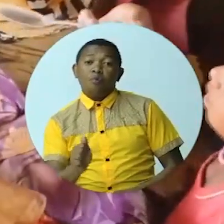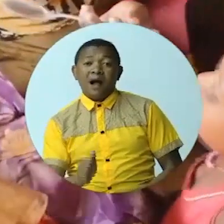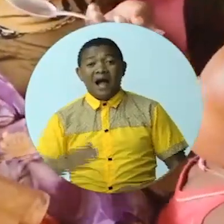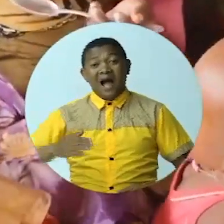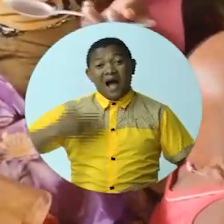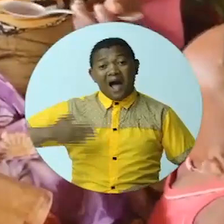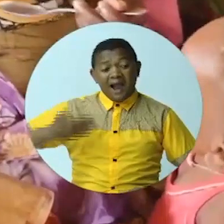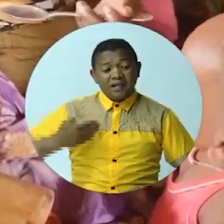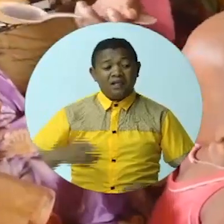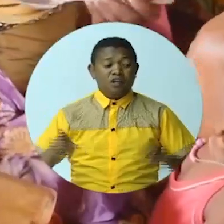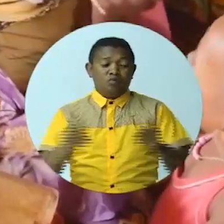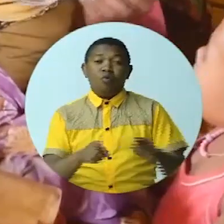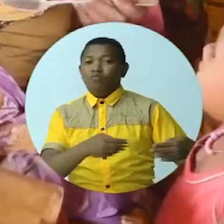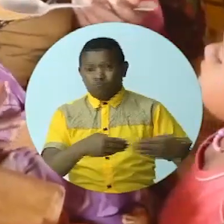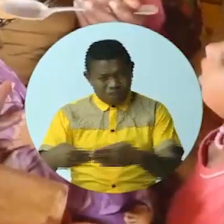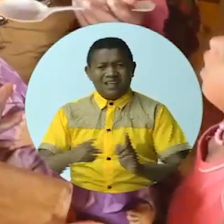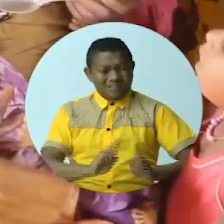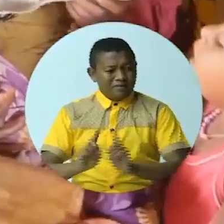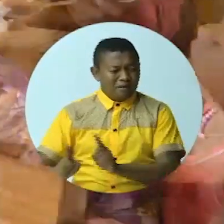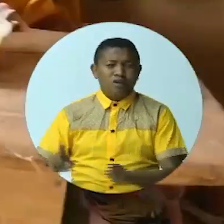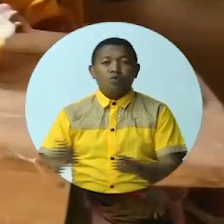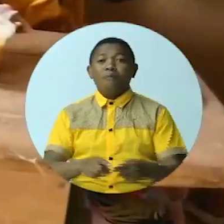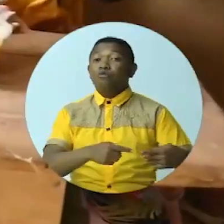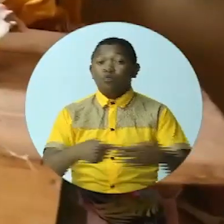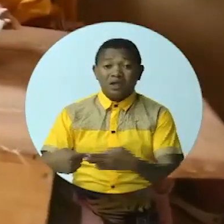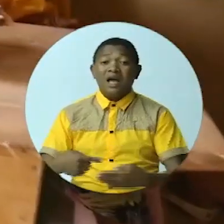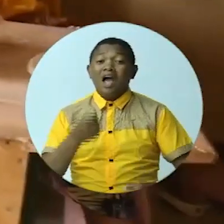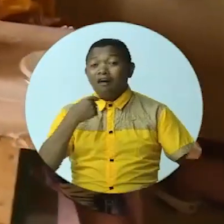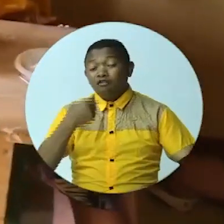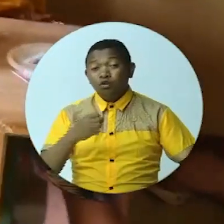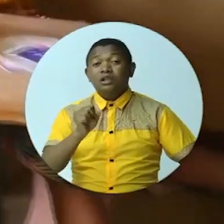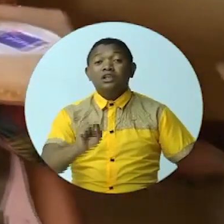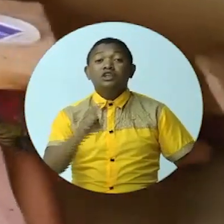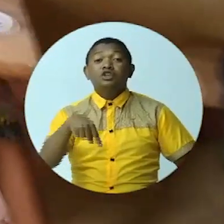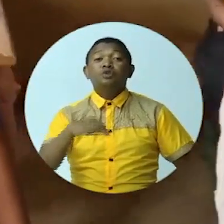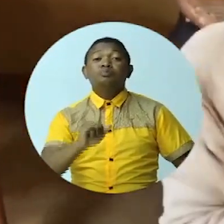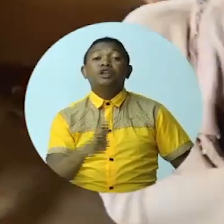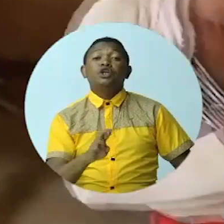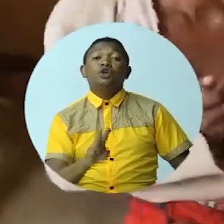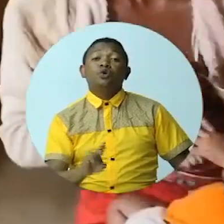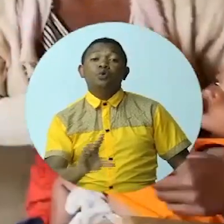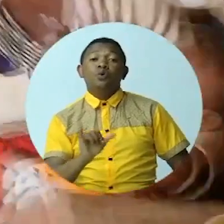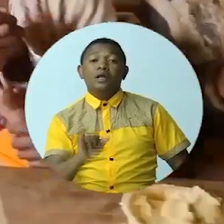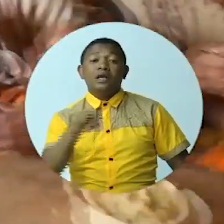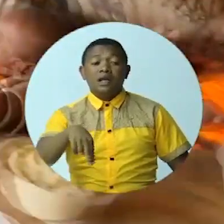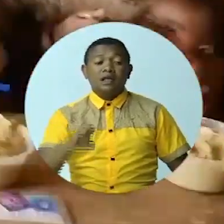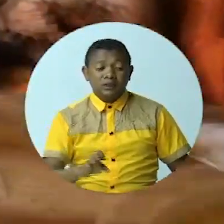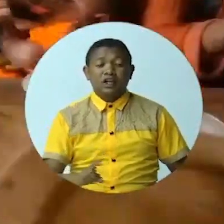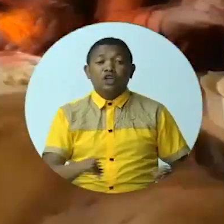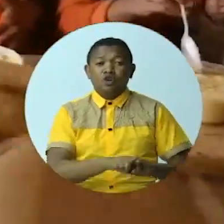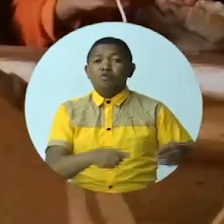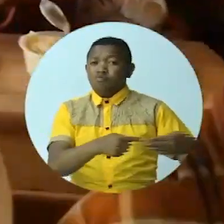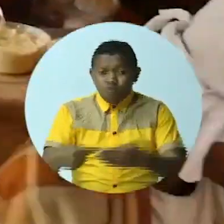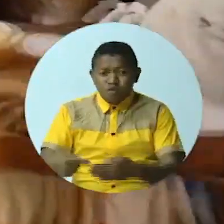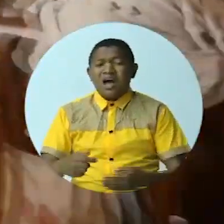sakafo tokony hohanin'izy ireo, zany hoe mitondra spiruline, moringa, mitondra soja sy ny zavatra maro isan-karazany ary mitondra